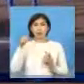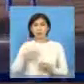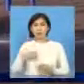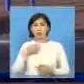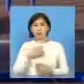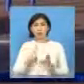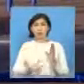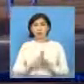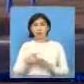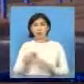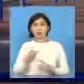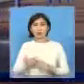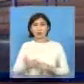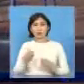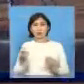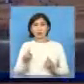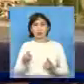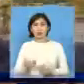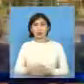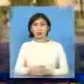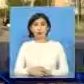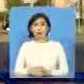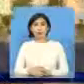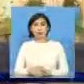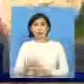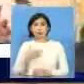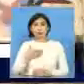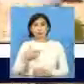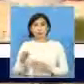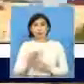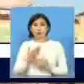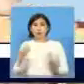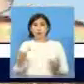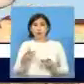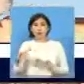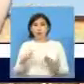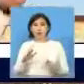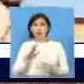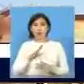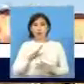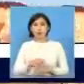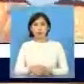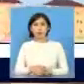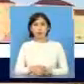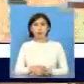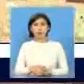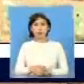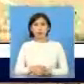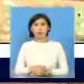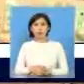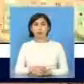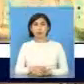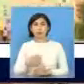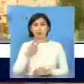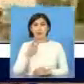важно начинать с силовых тренировок. В нашей тренировке нужно, чтобы движения были не только тяговые, но и жимовые.